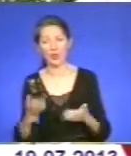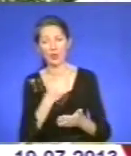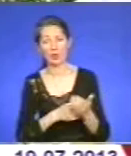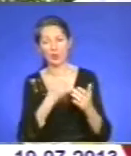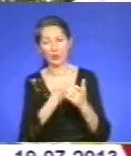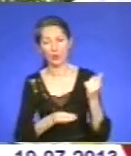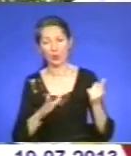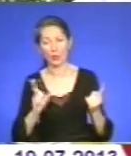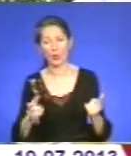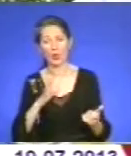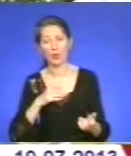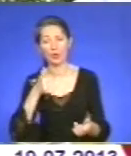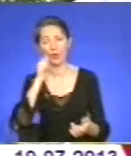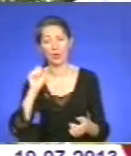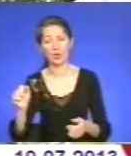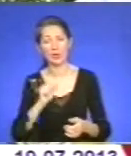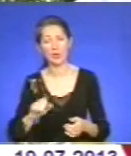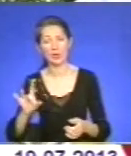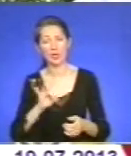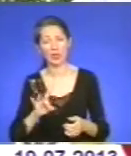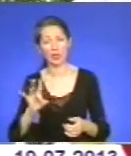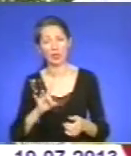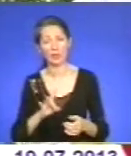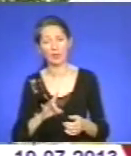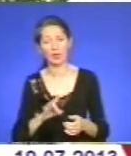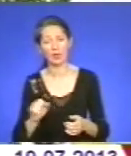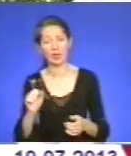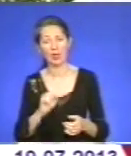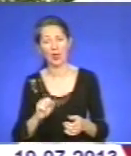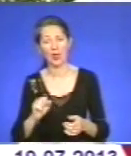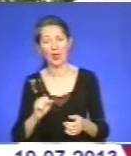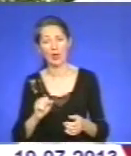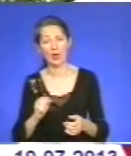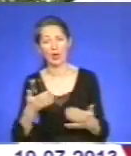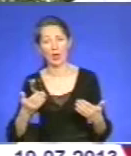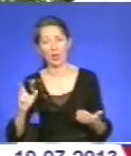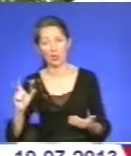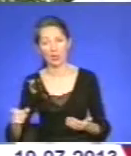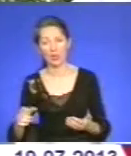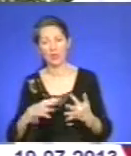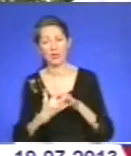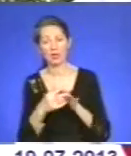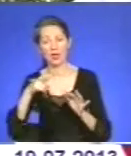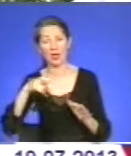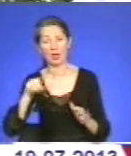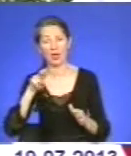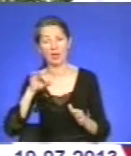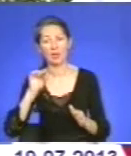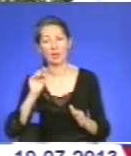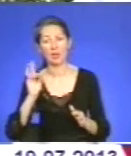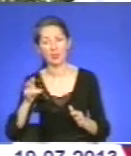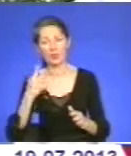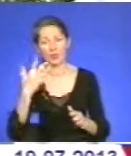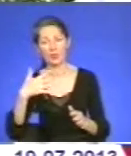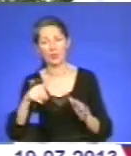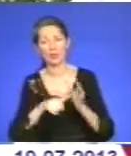був вчора в Теребовлянському районі. В Теребовлянському районі житель села Ладичів з 56-го